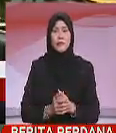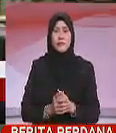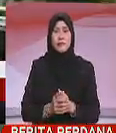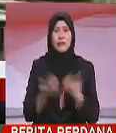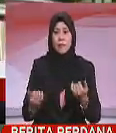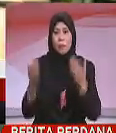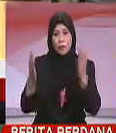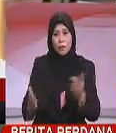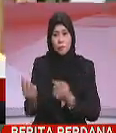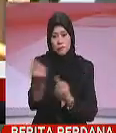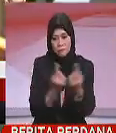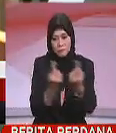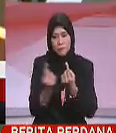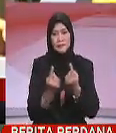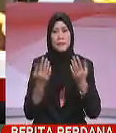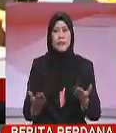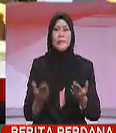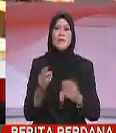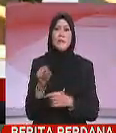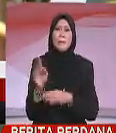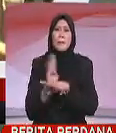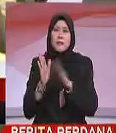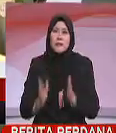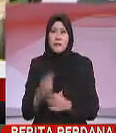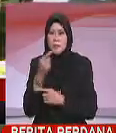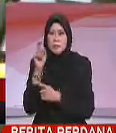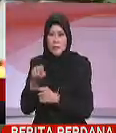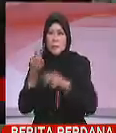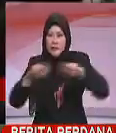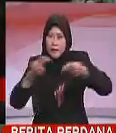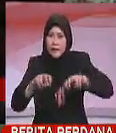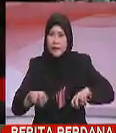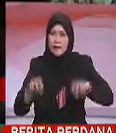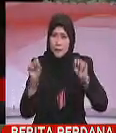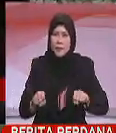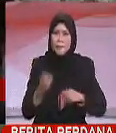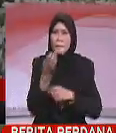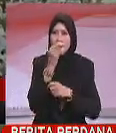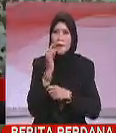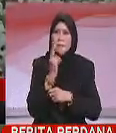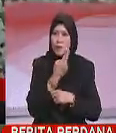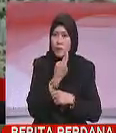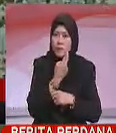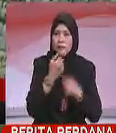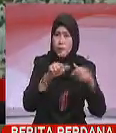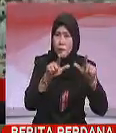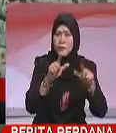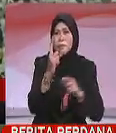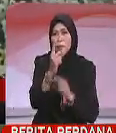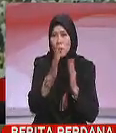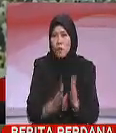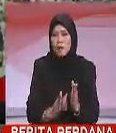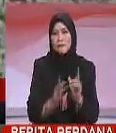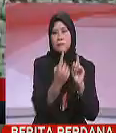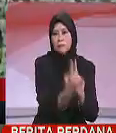pelanggan, peniaga berharap pihak berwajib dapat menilai semula kebenaran makan di restoran walaupun hanya seorang